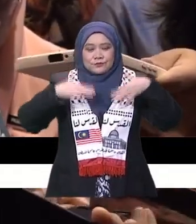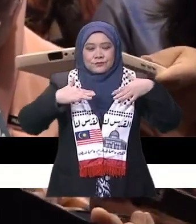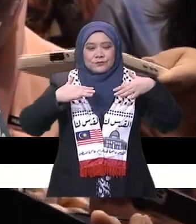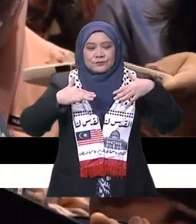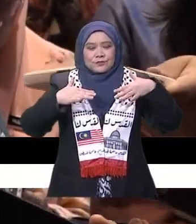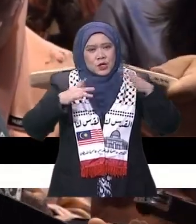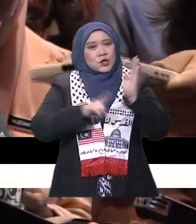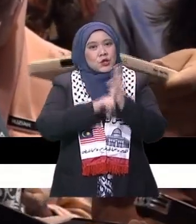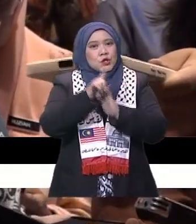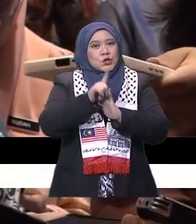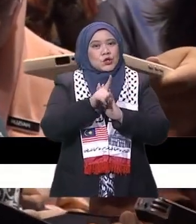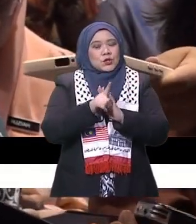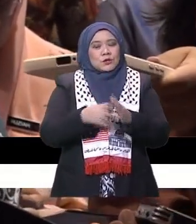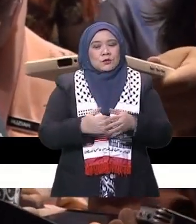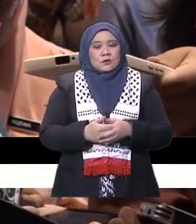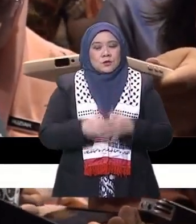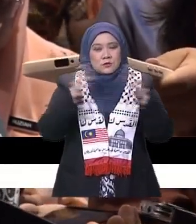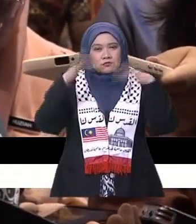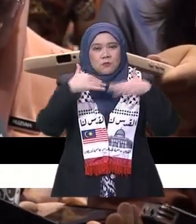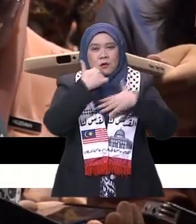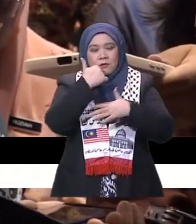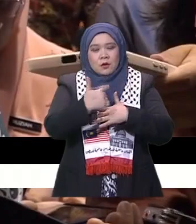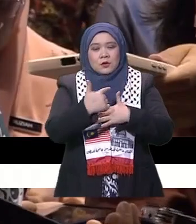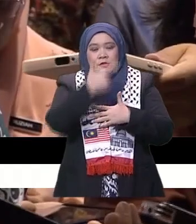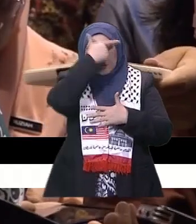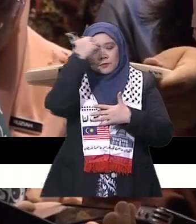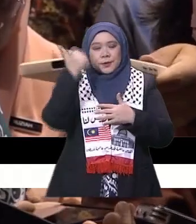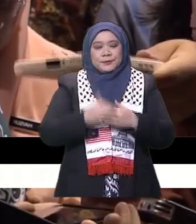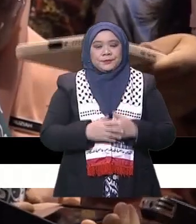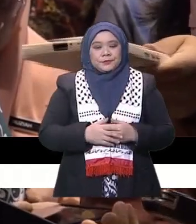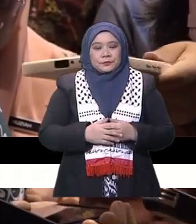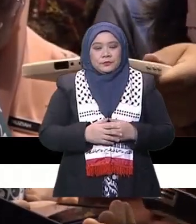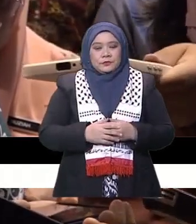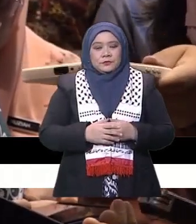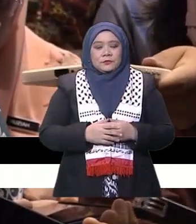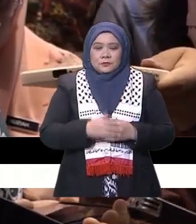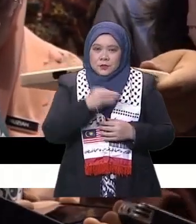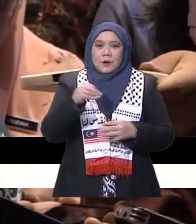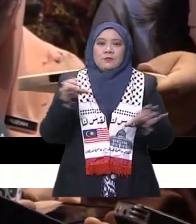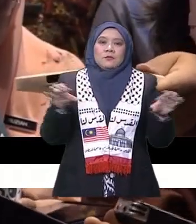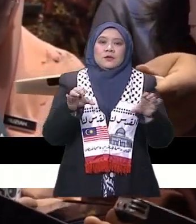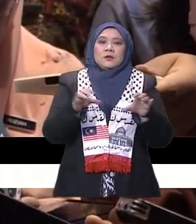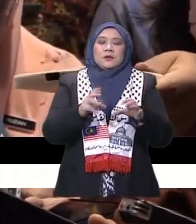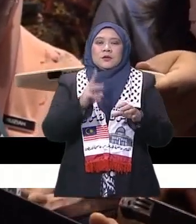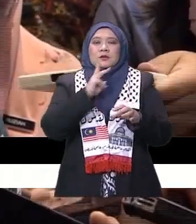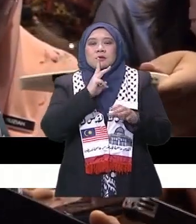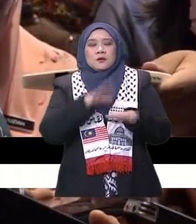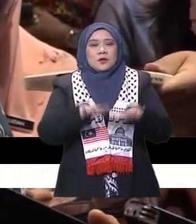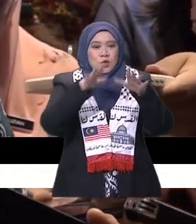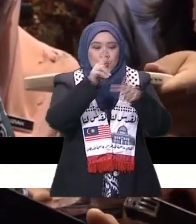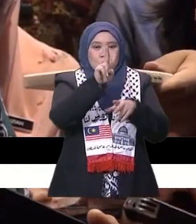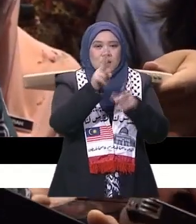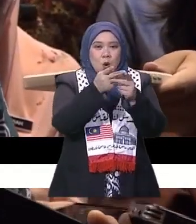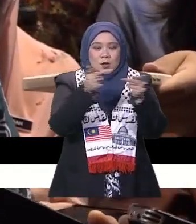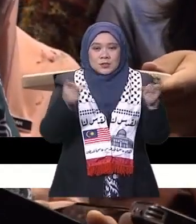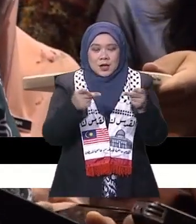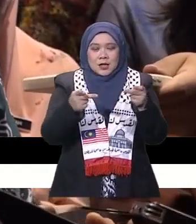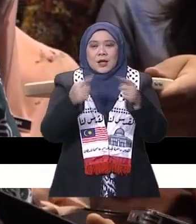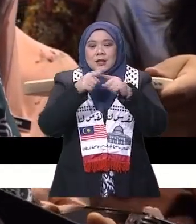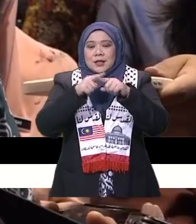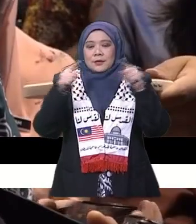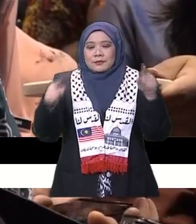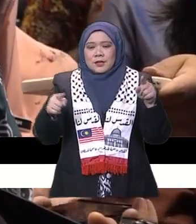yang agak tinggi disebabkan oleh dan menyebabkan banjir kilat di dua lokaliti. Tapi